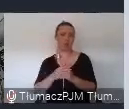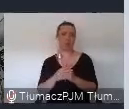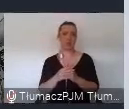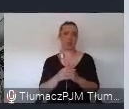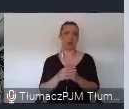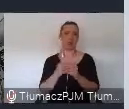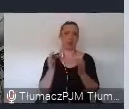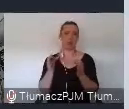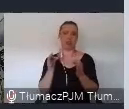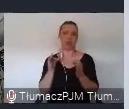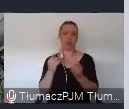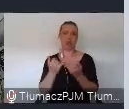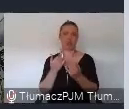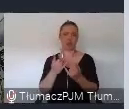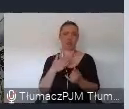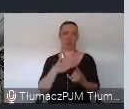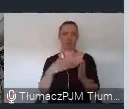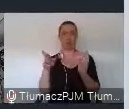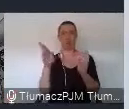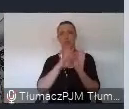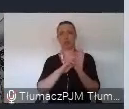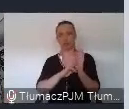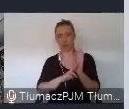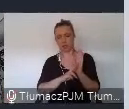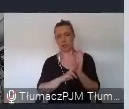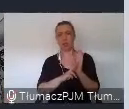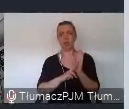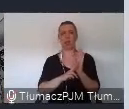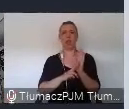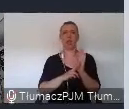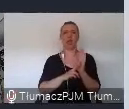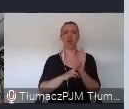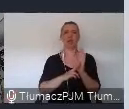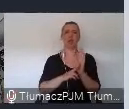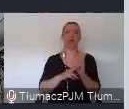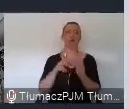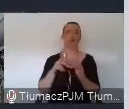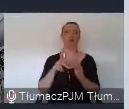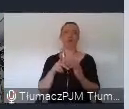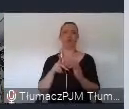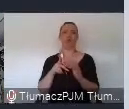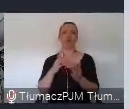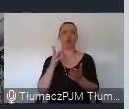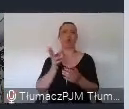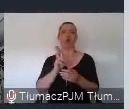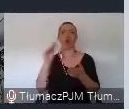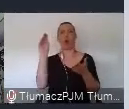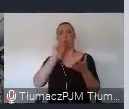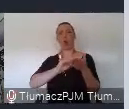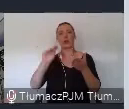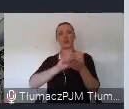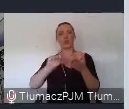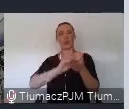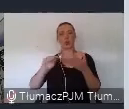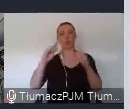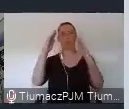nieodnawialnej pierwotnej, to mniej więcej już architekci wiedzą, że to oznacza dobrą konstrukcję budynku, sporą warstwę izolacyjną, dobre okna,